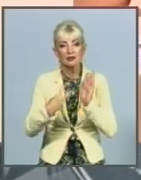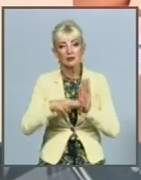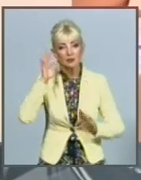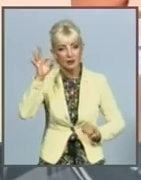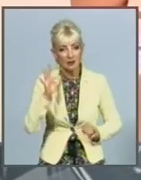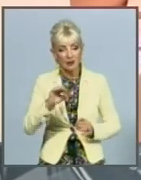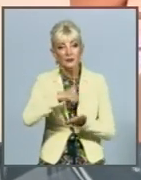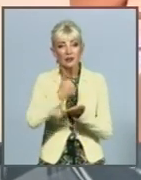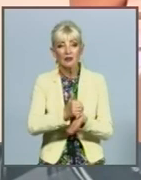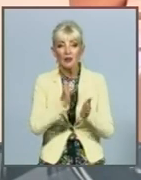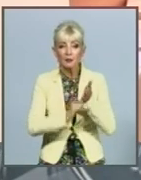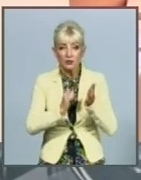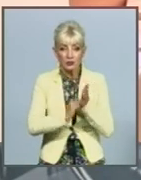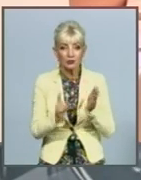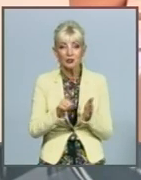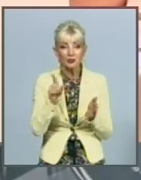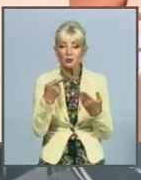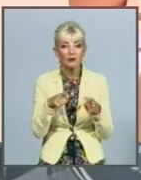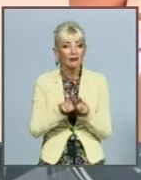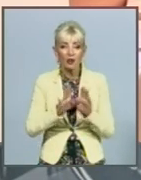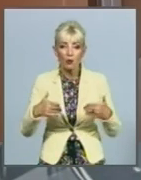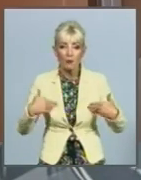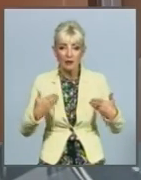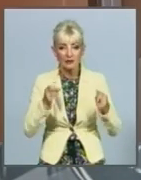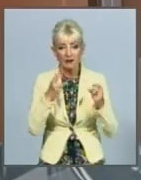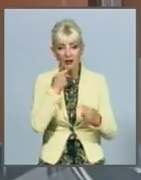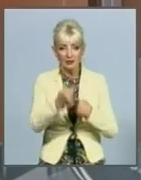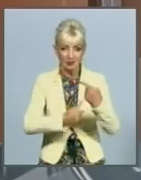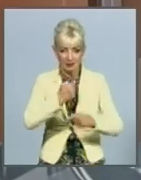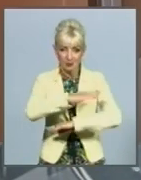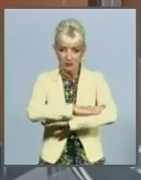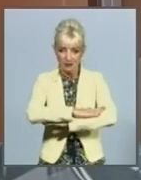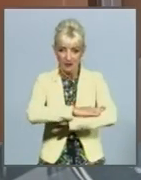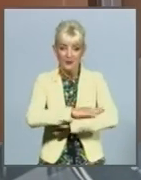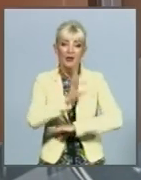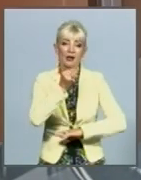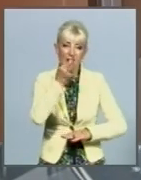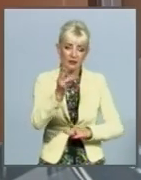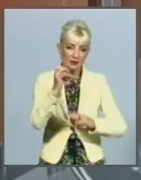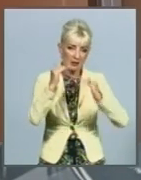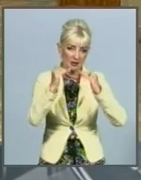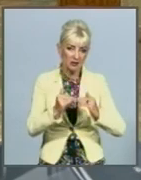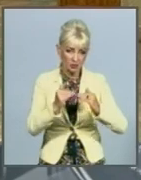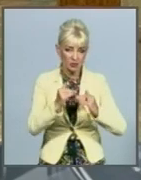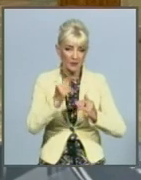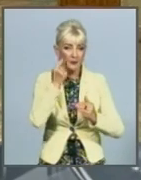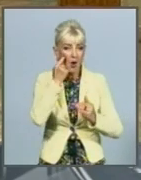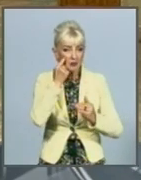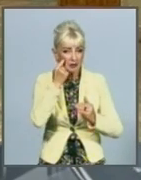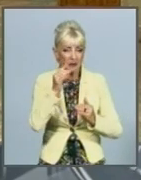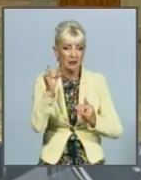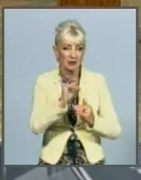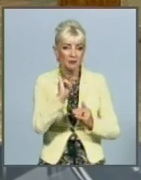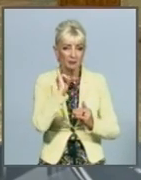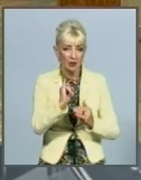49,7%. Основна причина, що воно не таке ефективне, як традиційне. Крім того, нарікали на зниження успішності дітей і